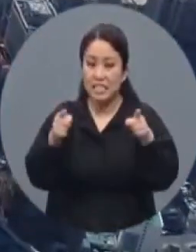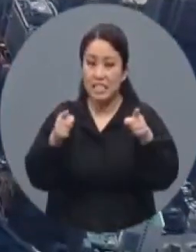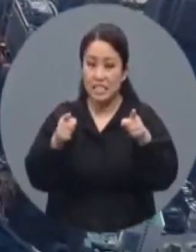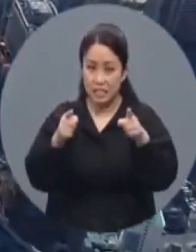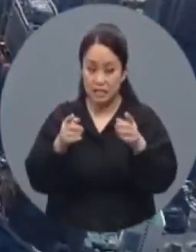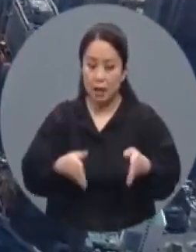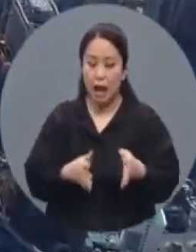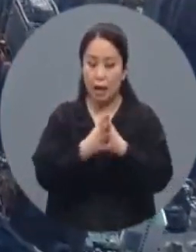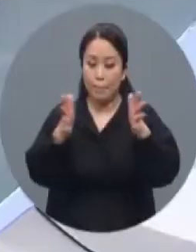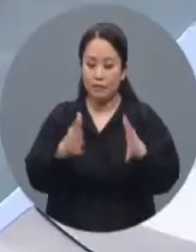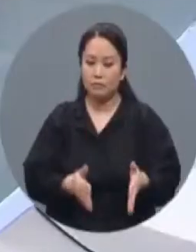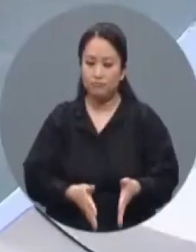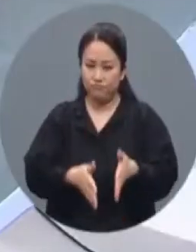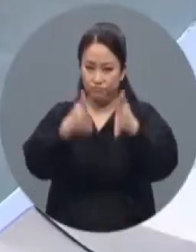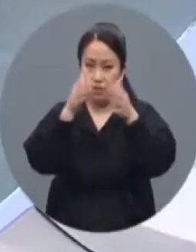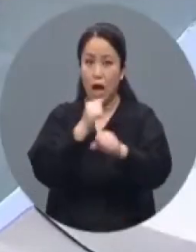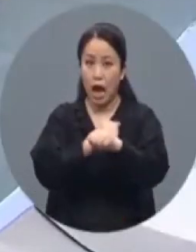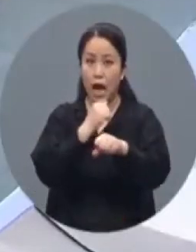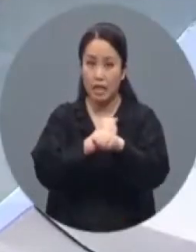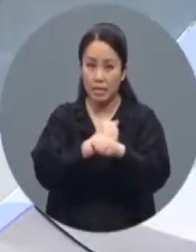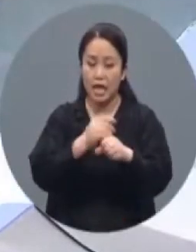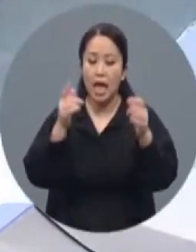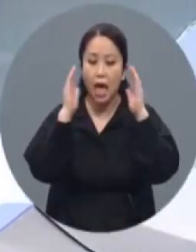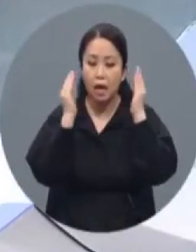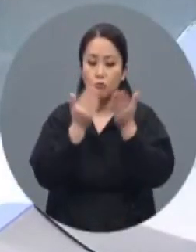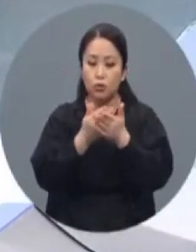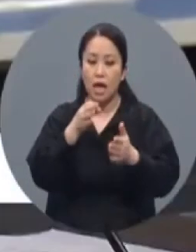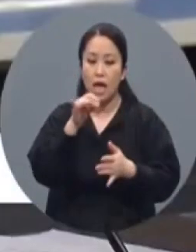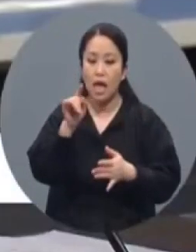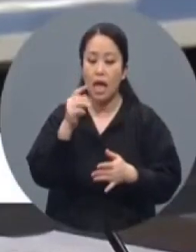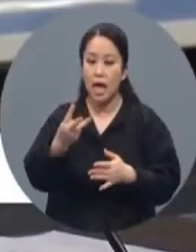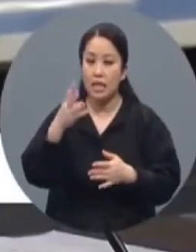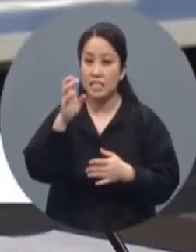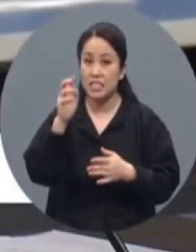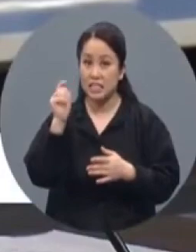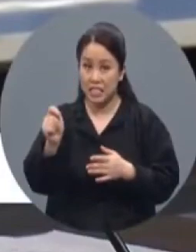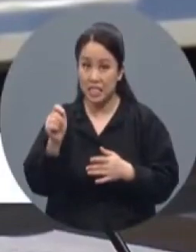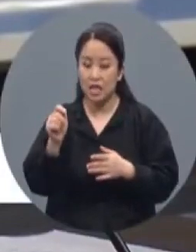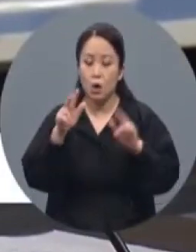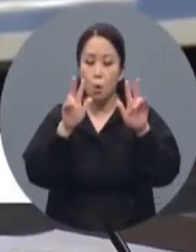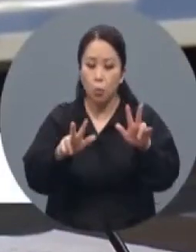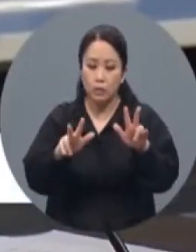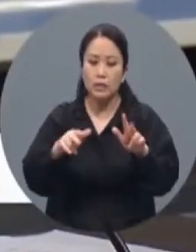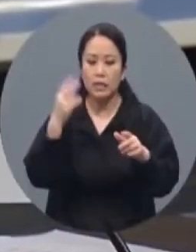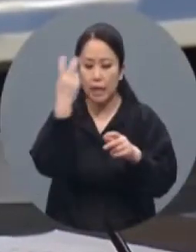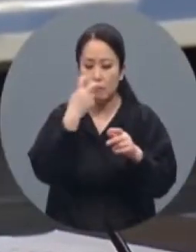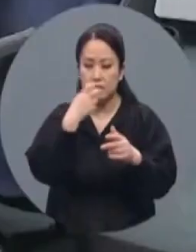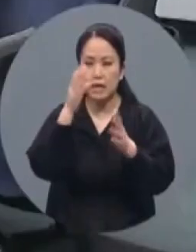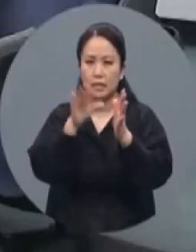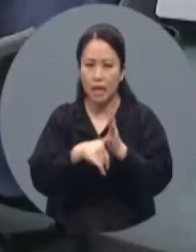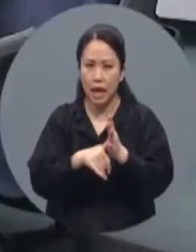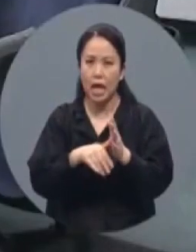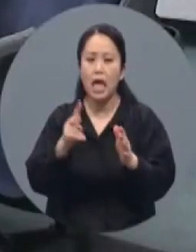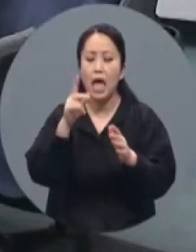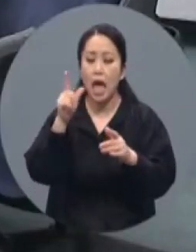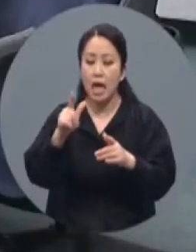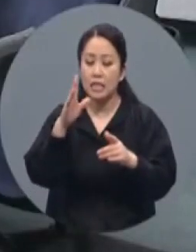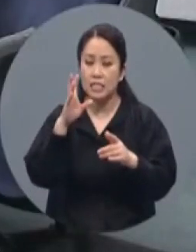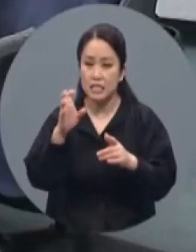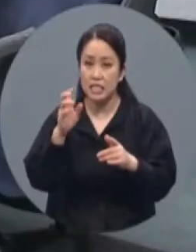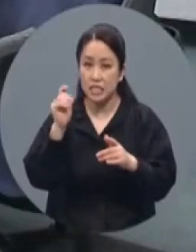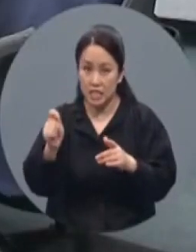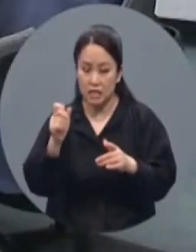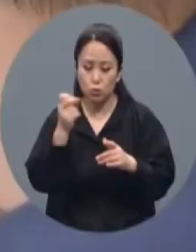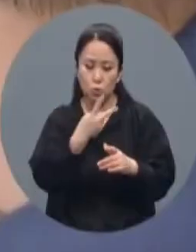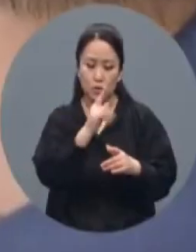부산시 국정감사에서는 LCT와 대장동 개발이 함께 도마에 올랐습니다. 개발 이익이